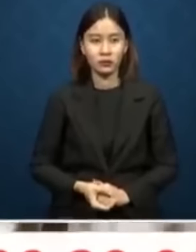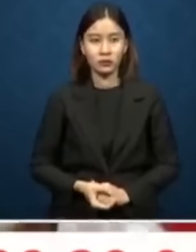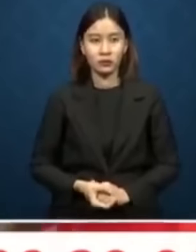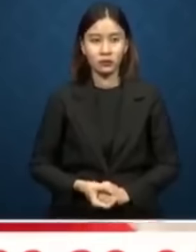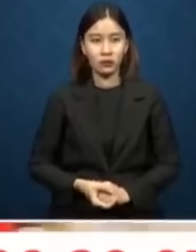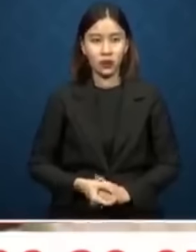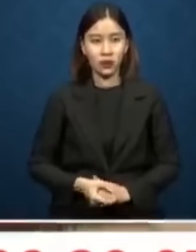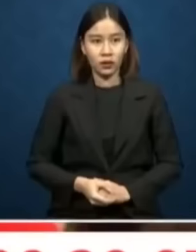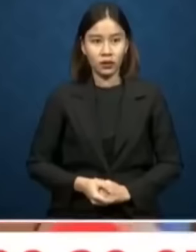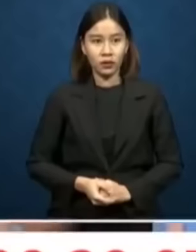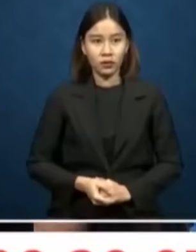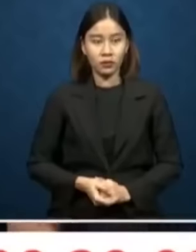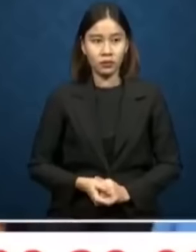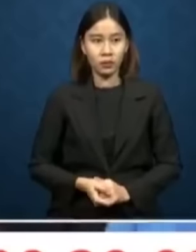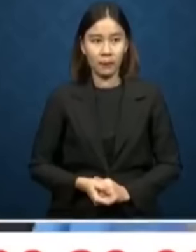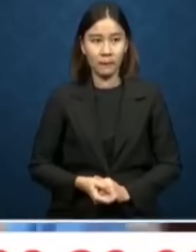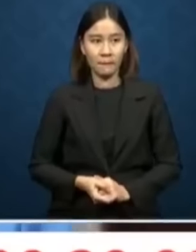สวัสดีค่ะ